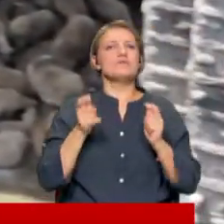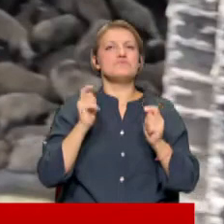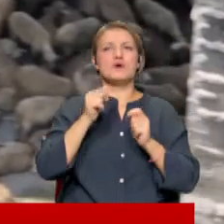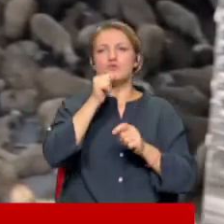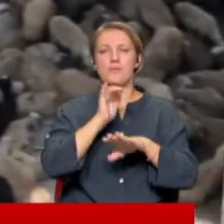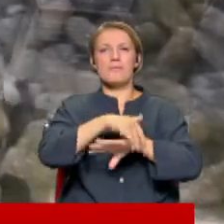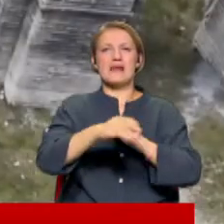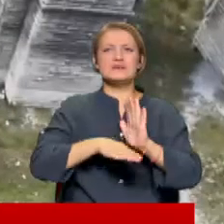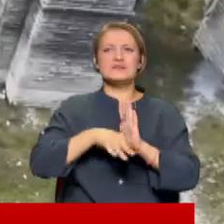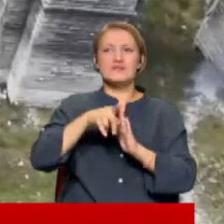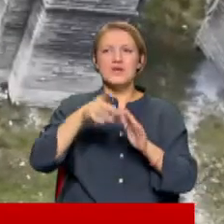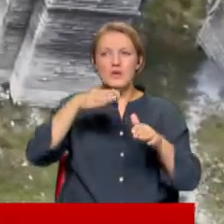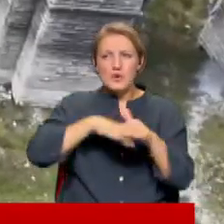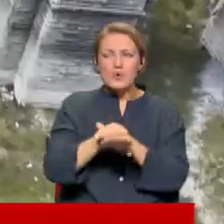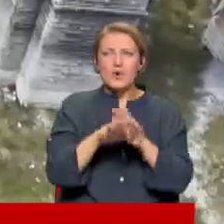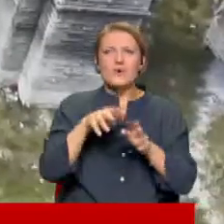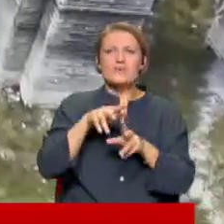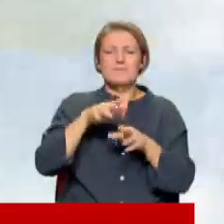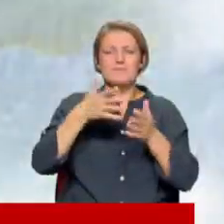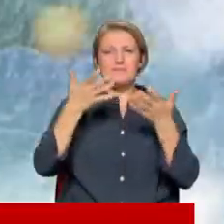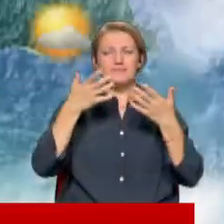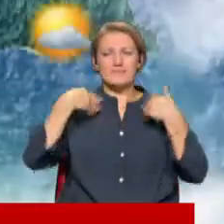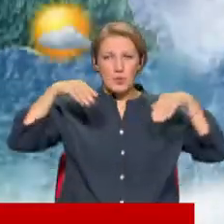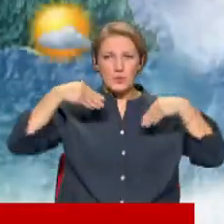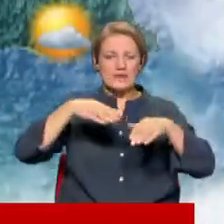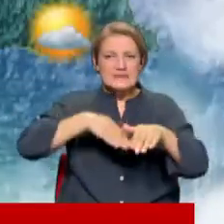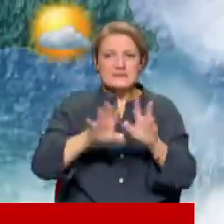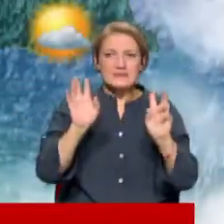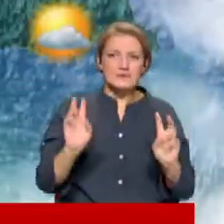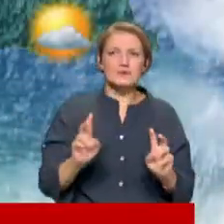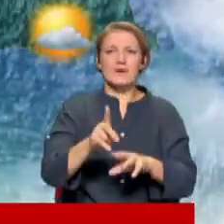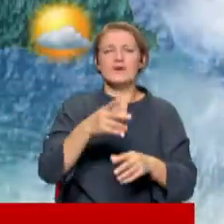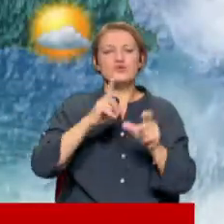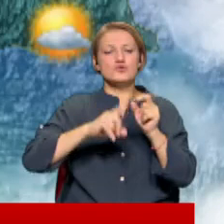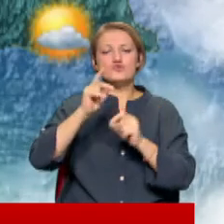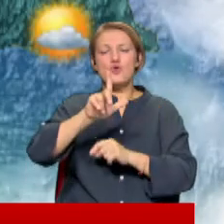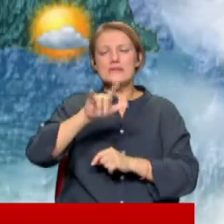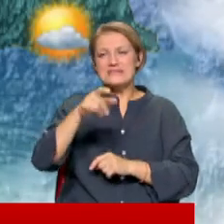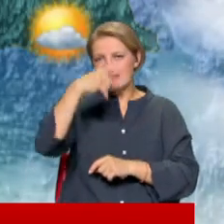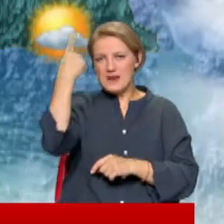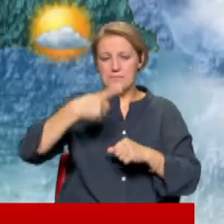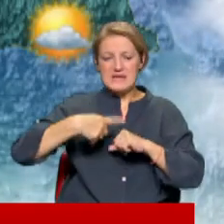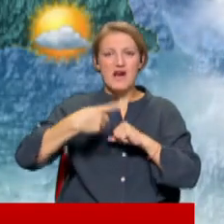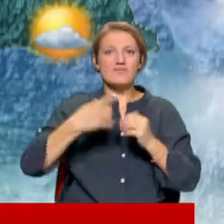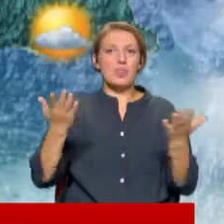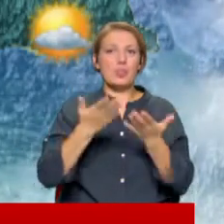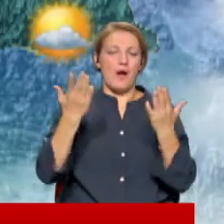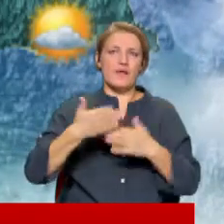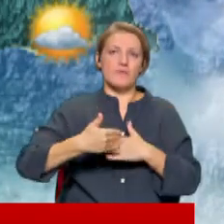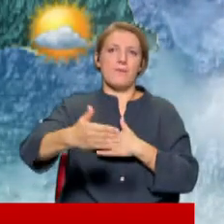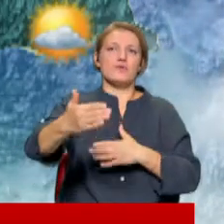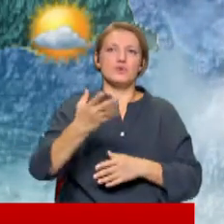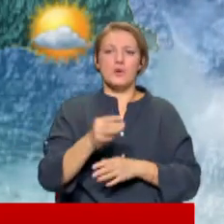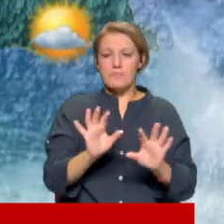barajında su kemerlerinin Gölgesine sığındı koyunlar meteoroloji tahminlerine göre köy sıcaklıkları yaklaşık bir hafta daha etkili olacak